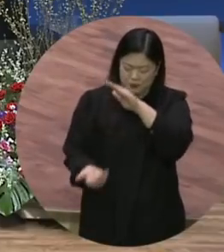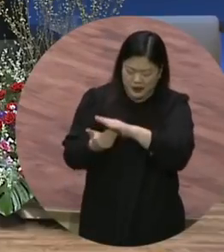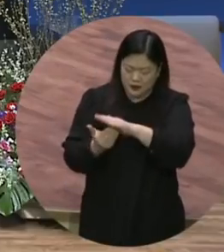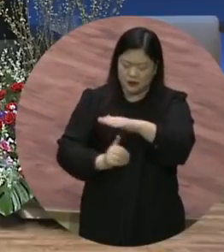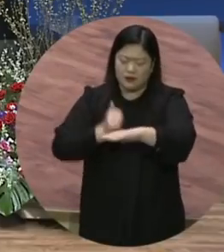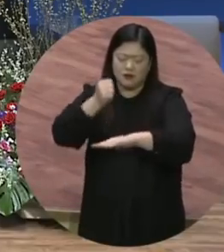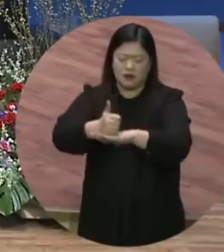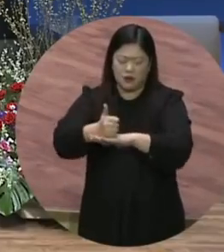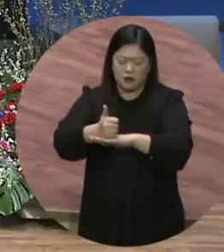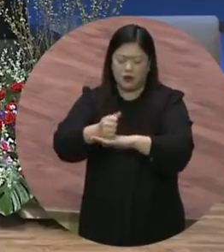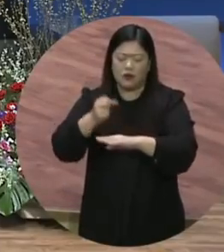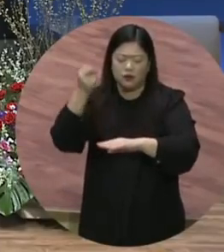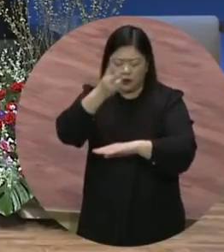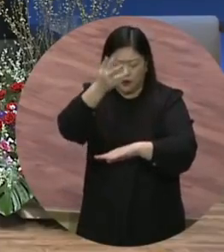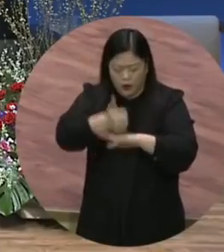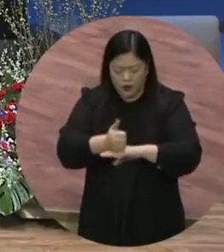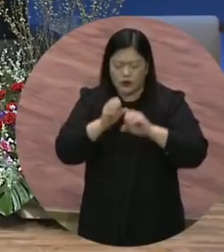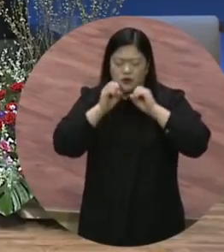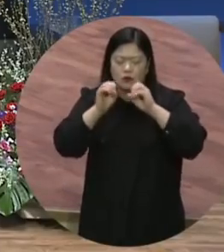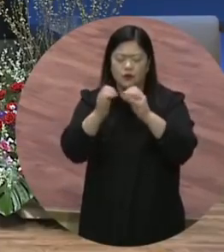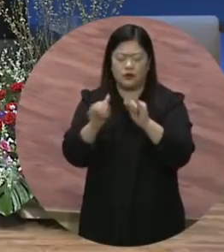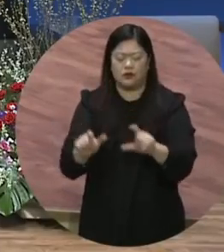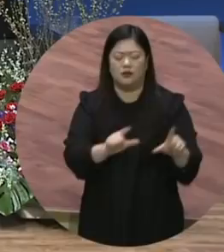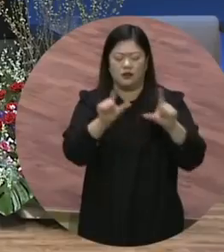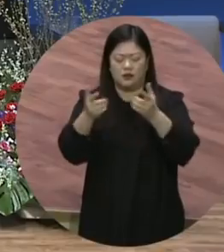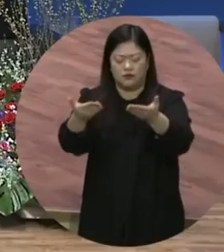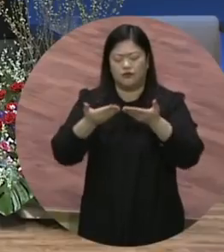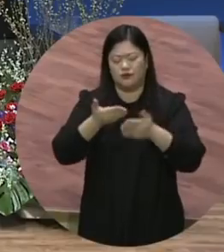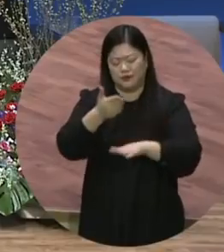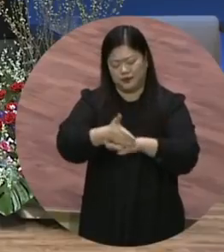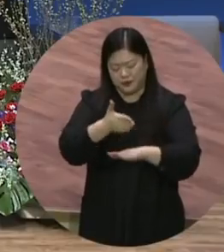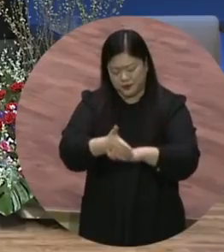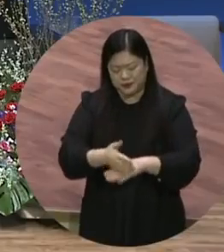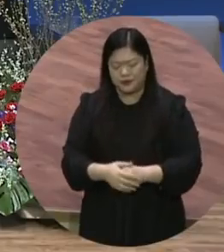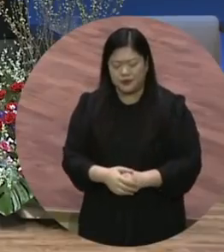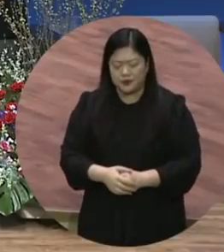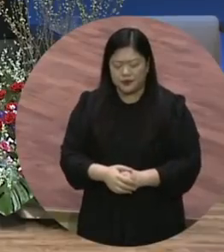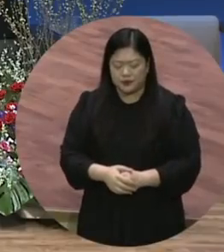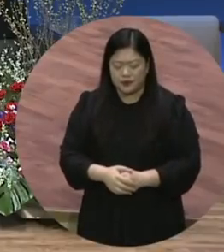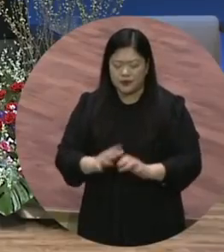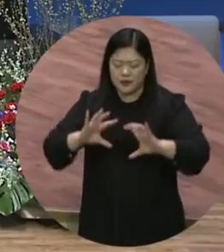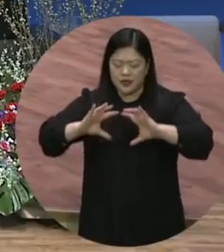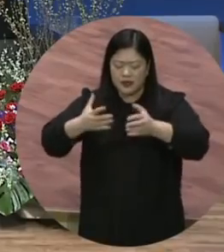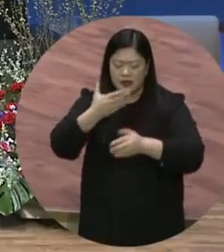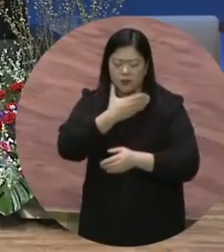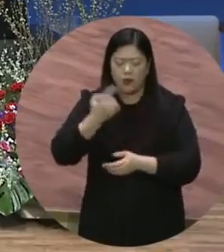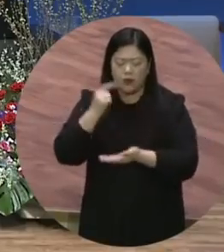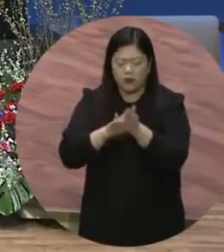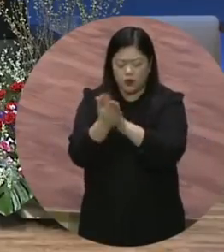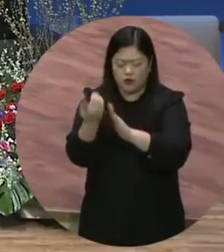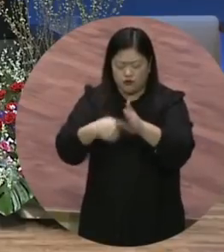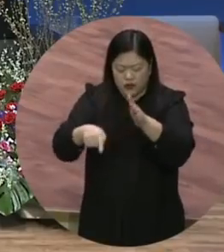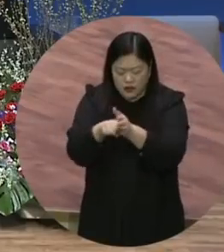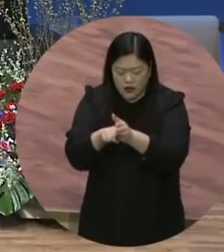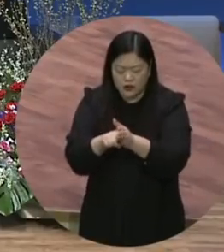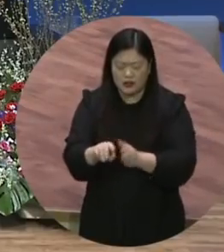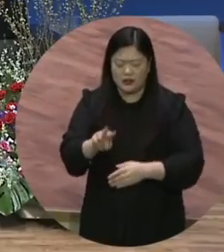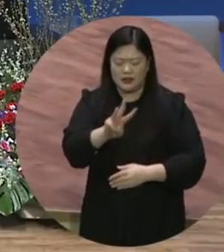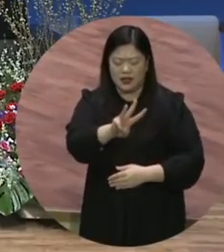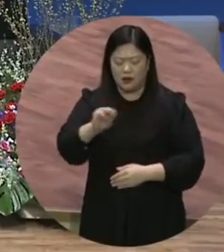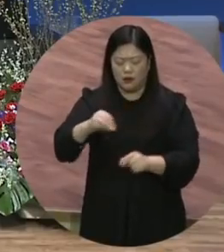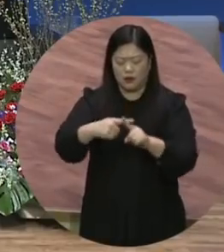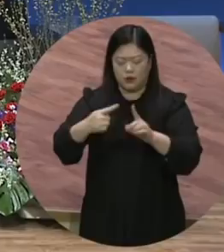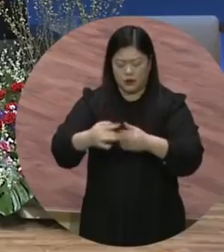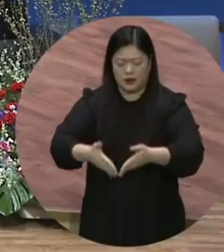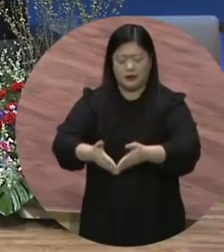전도자의 삶을 살게 하심을 감사드립니다. 살아계신 주 하나님, 세계 복음화를 위하여 우리 예언계를 지난 31년 동안